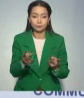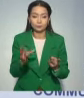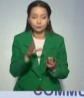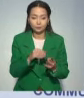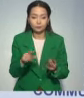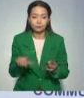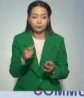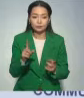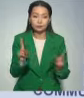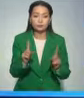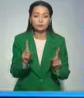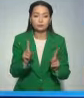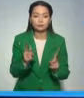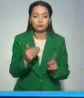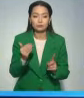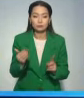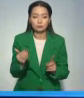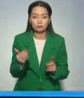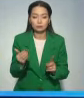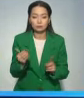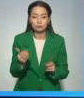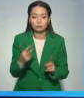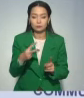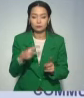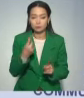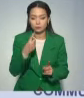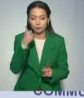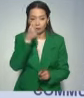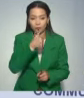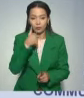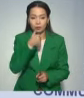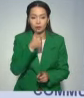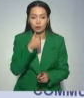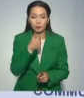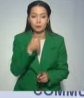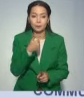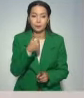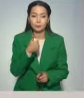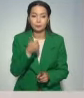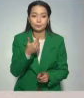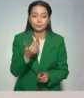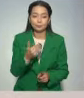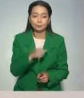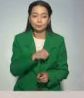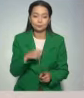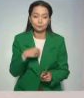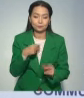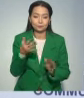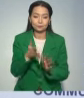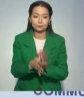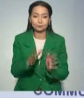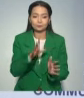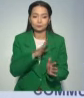что касается 21 году была подсыпка 70 миллионов тенге потрачена